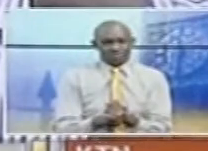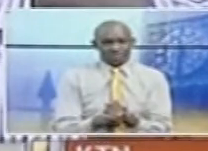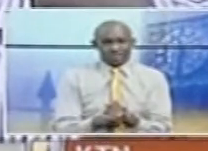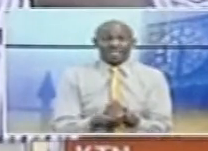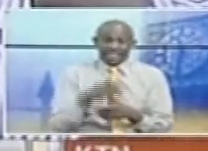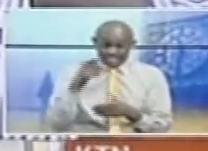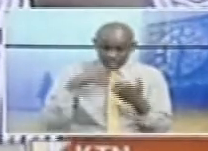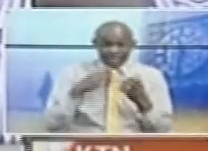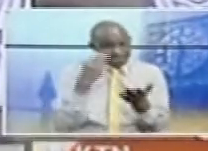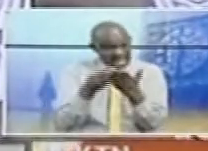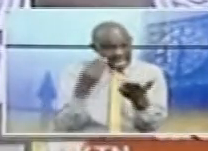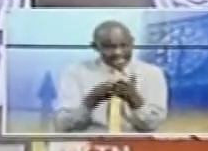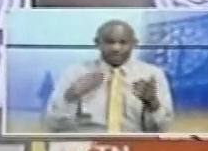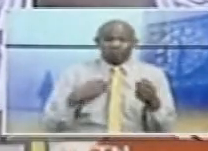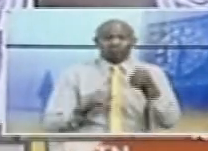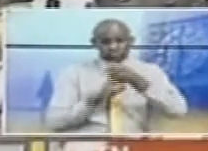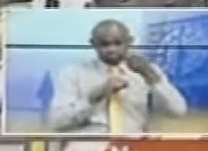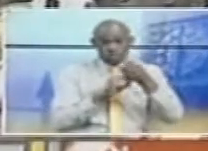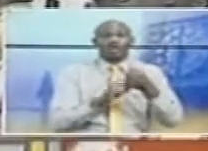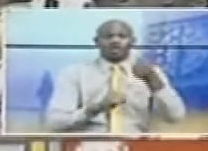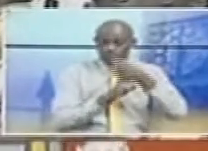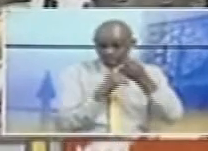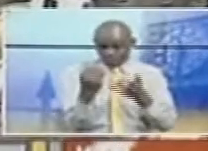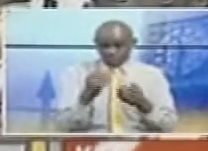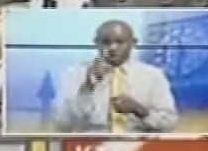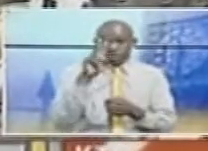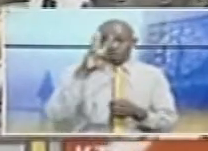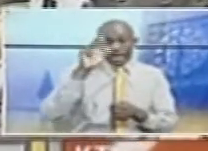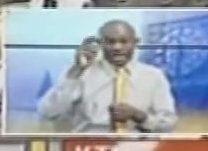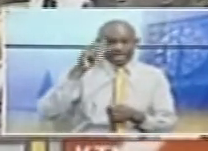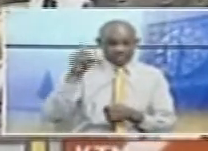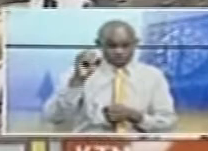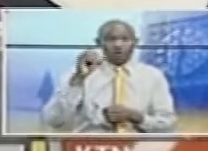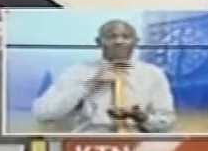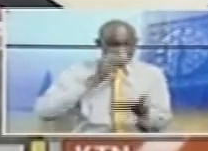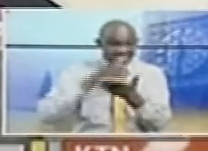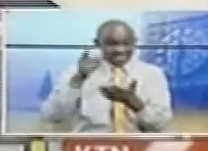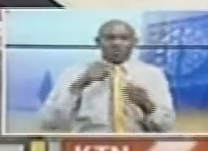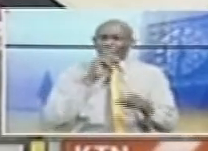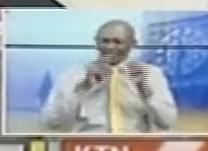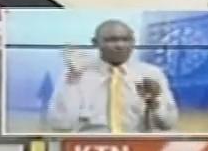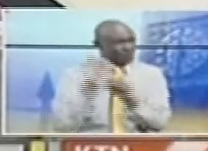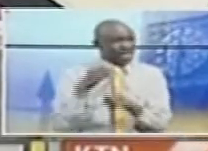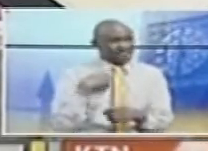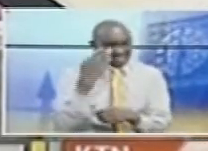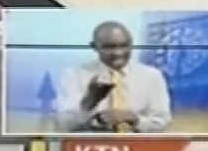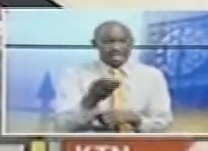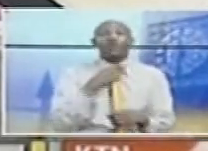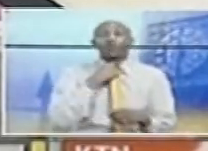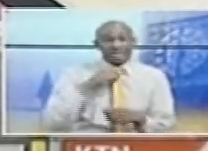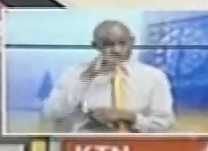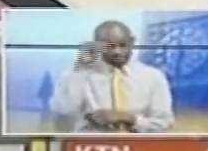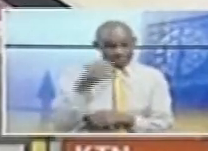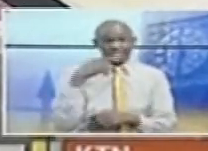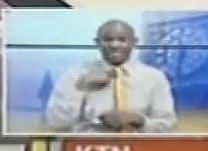Fedha za kuwathamini vijana kibiashara almaarufu Uwezo Fund zikizua maswali chungu nzima, kando na kutaka serikali ya Jubilee